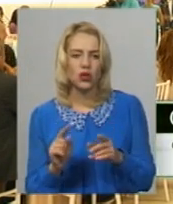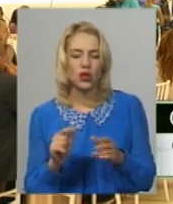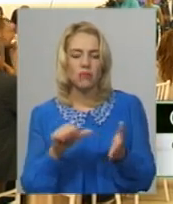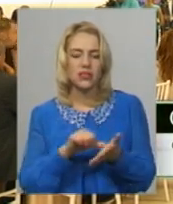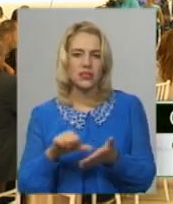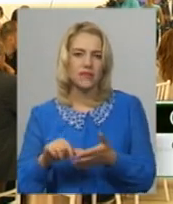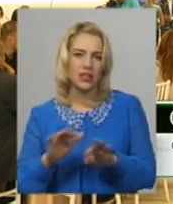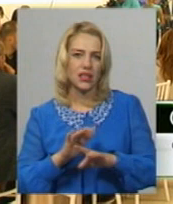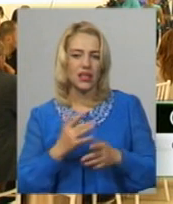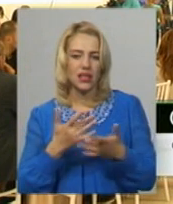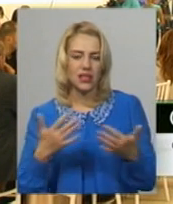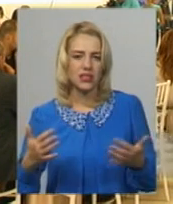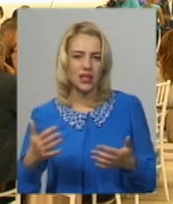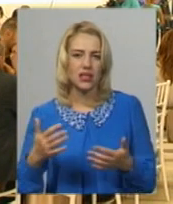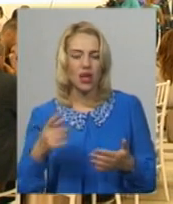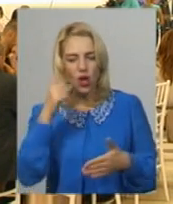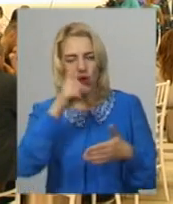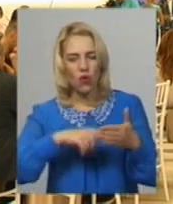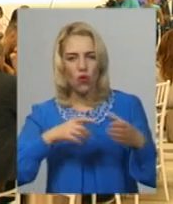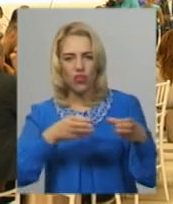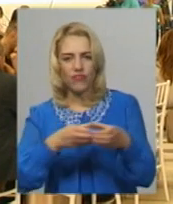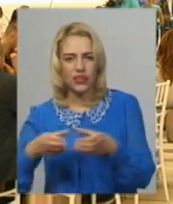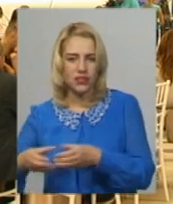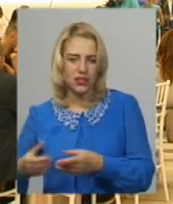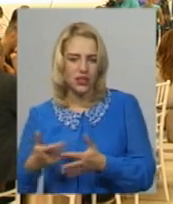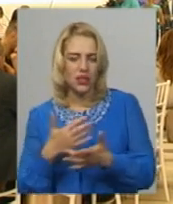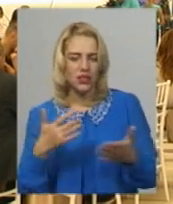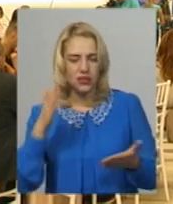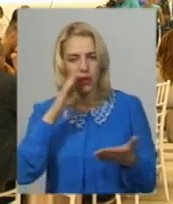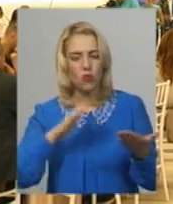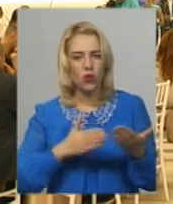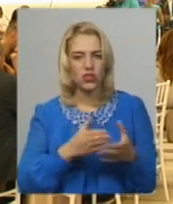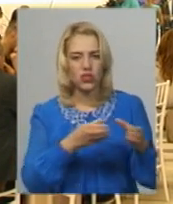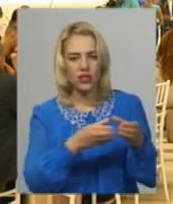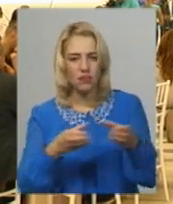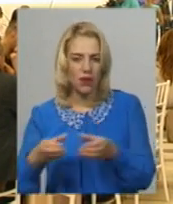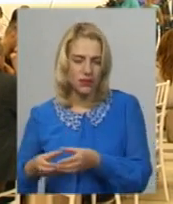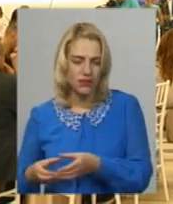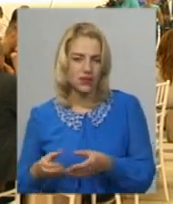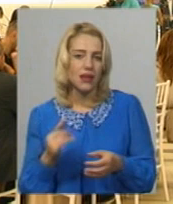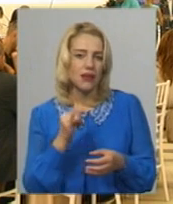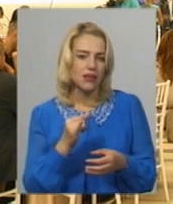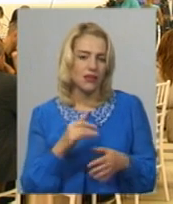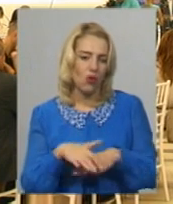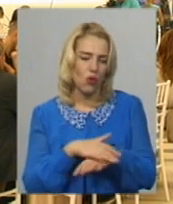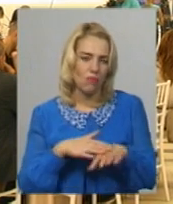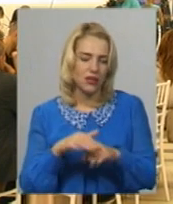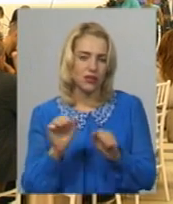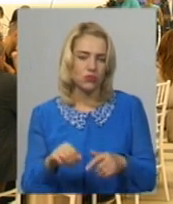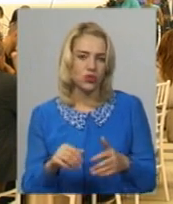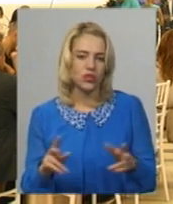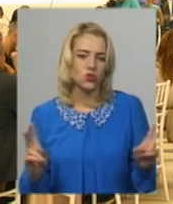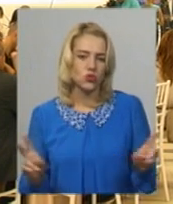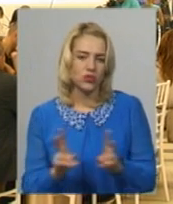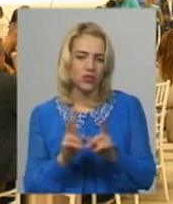різних конфесій, представники різних політичних партій, громадськість може зустрітися ось